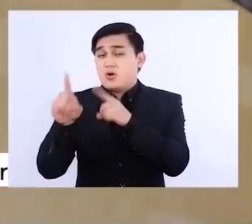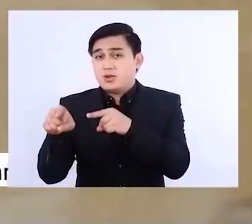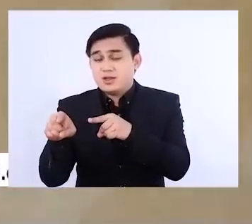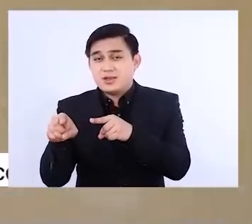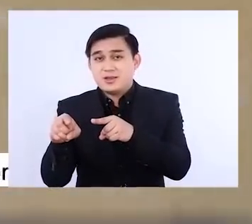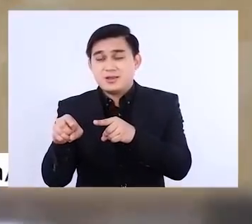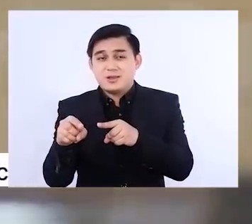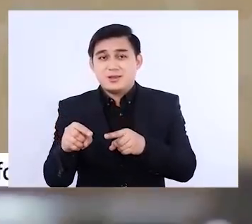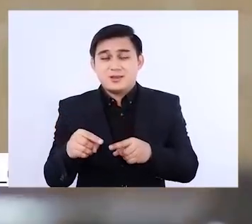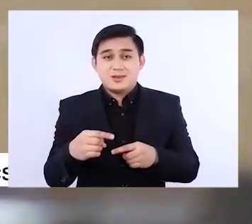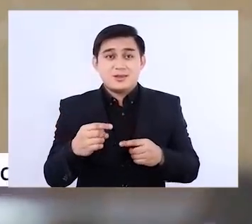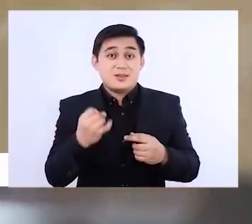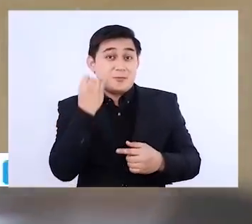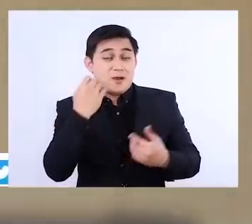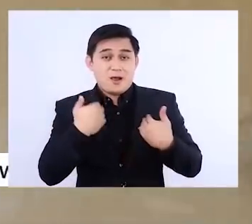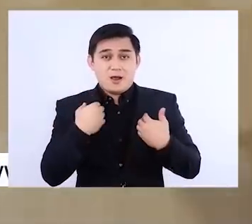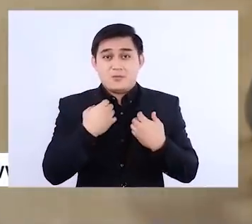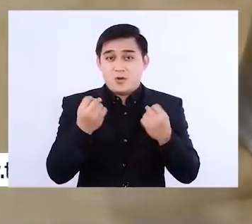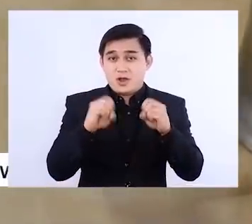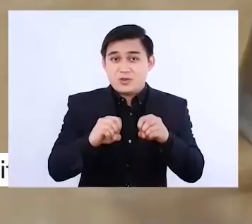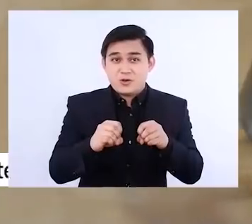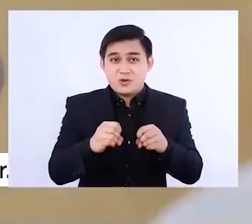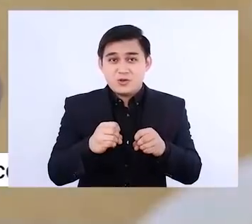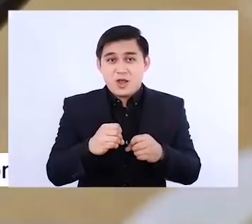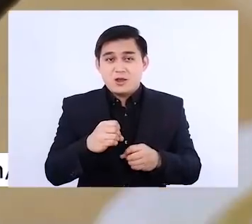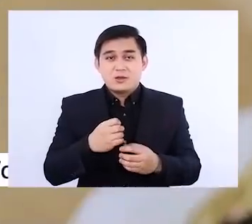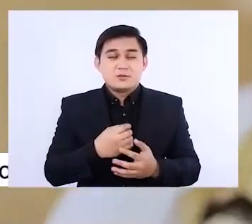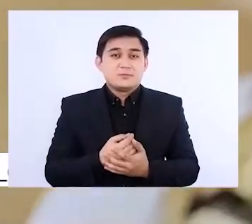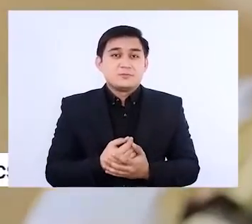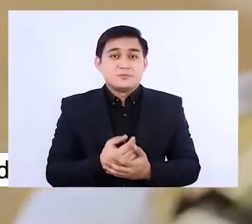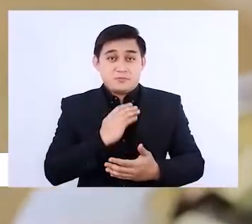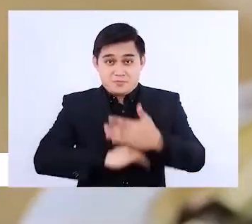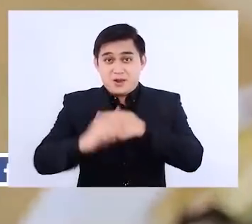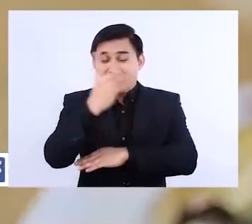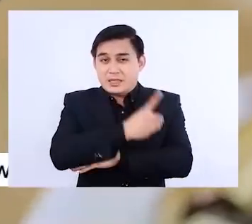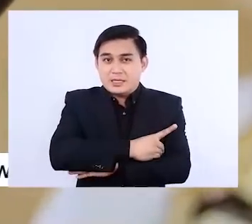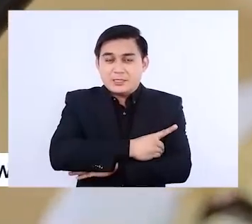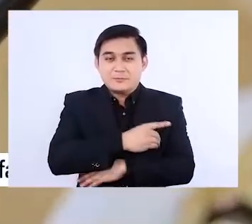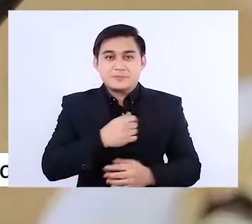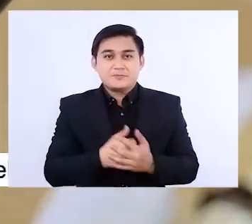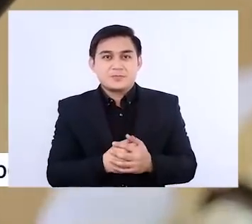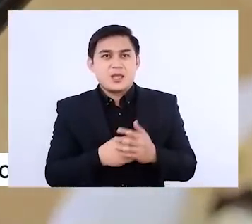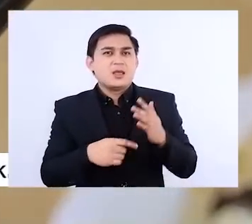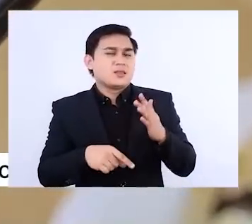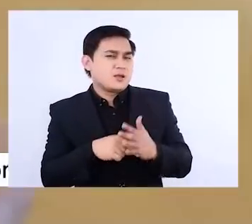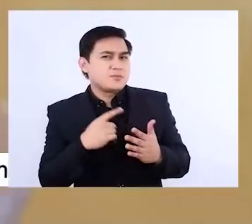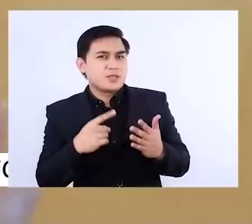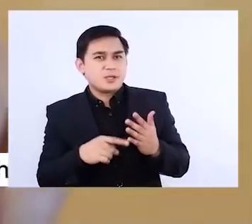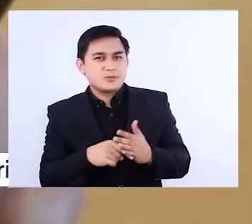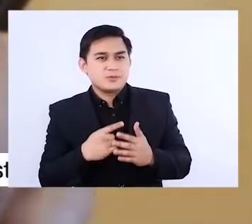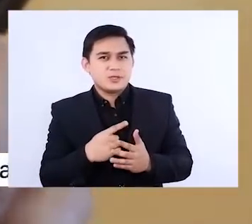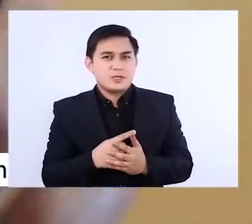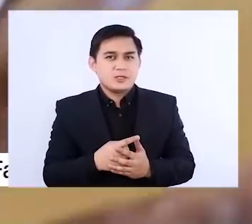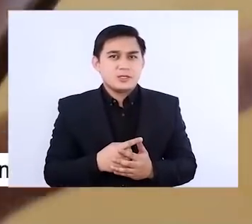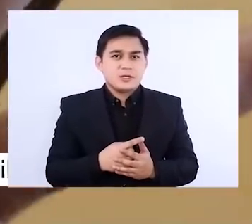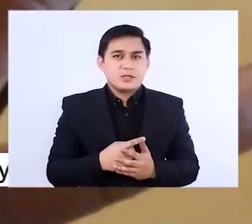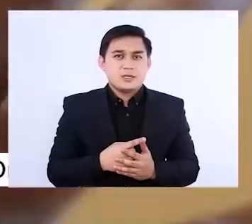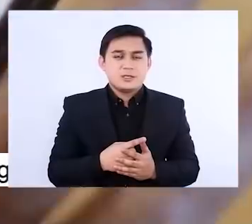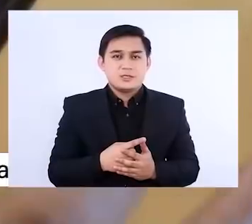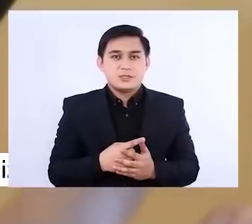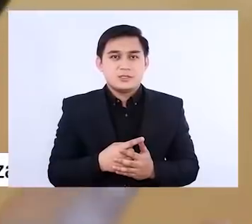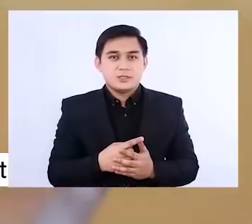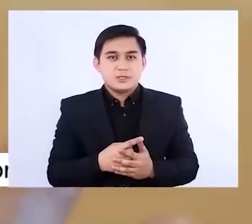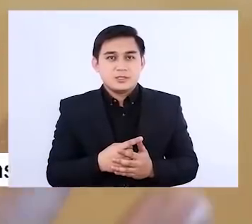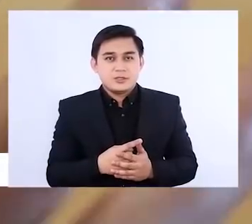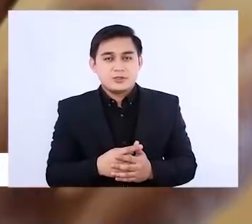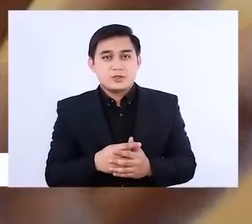okasyon, merong may birthday sa kanila. At madalas po, inaalo ko po, nakakatulong po sa akin ang